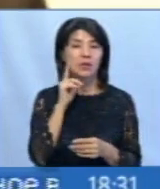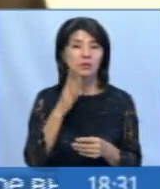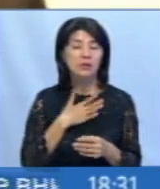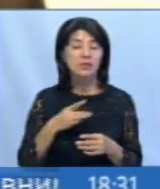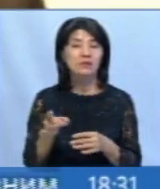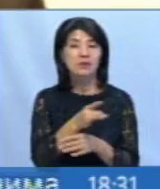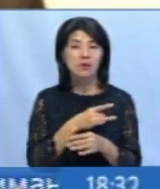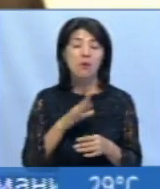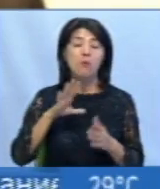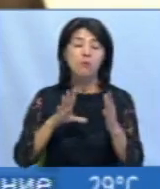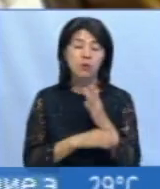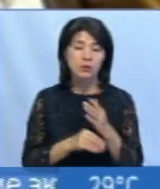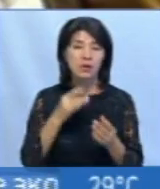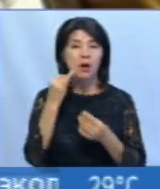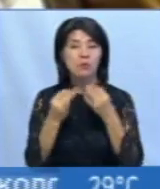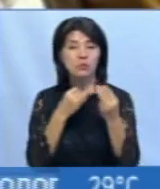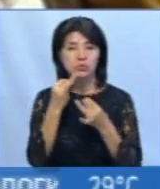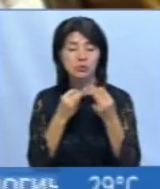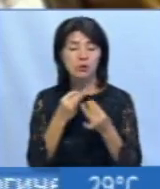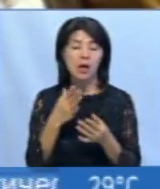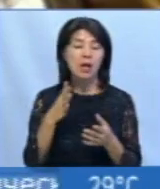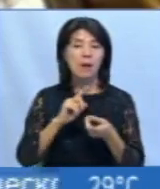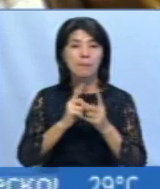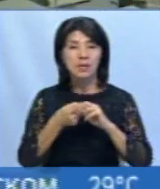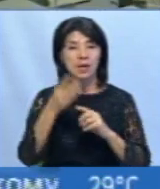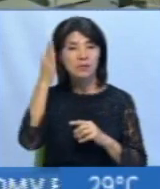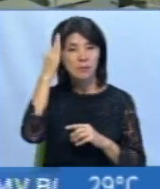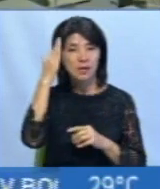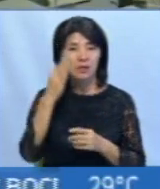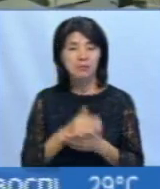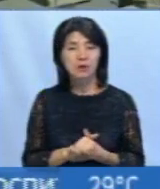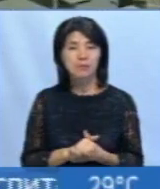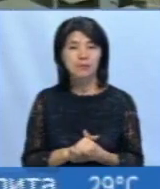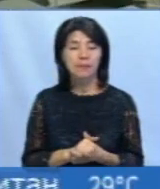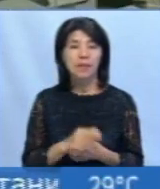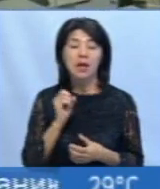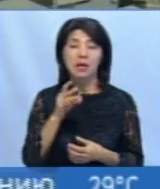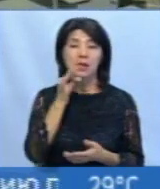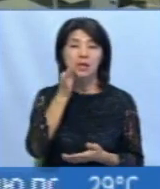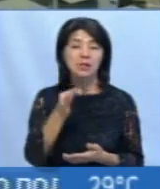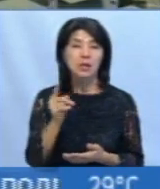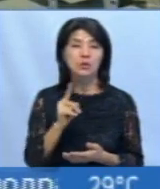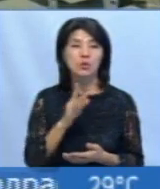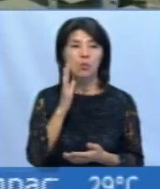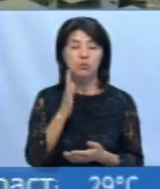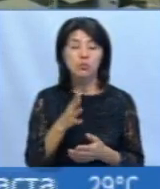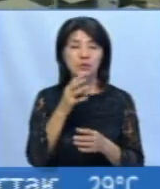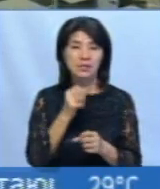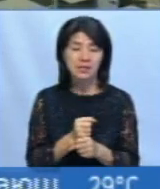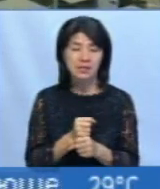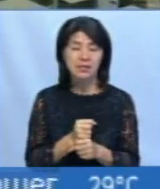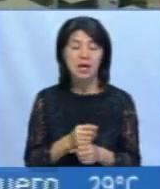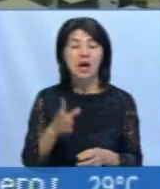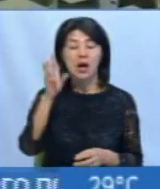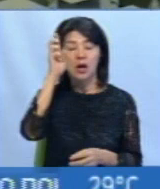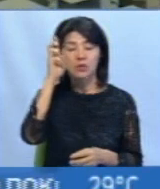чтобы потом обсудить основные пункты и обменяться мнениями. Как отметил президент, что будет идти сокращение государственных